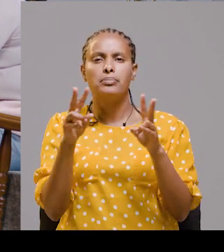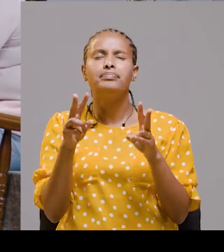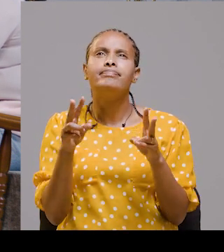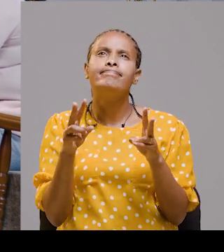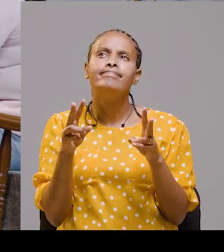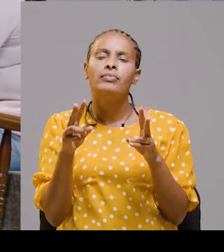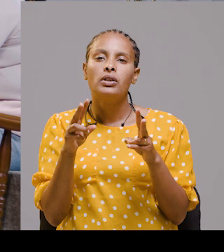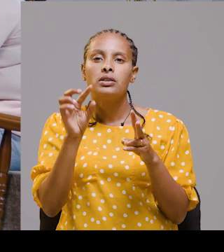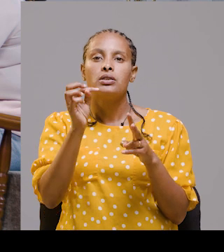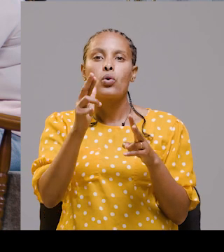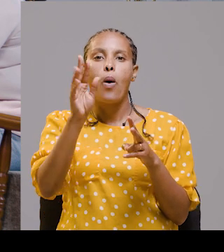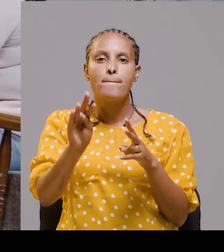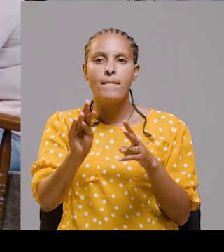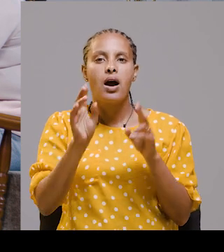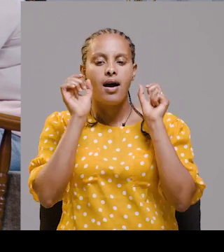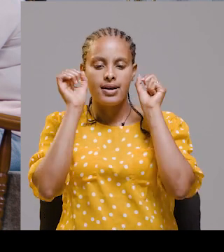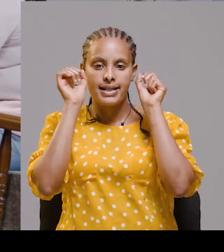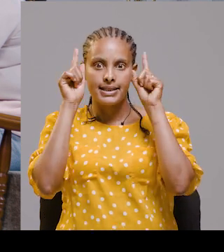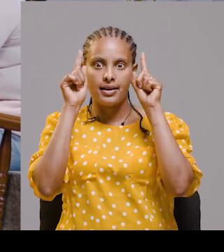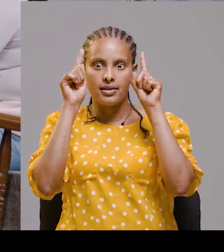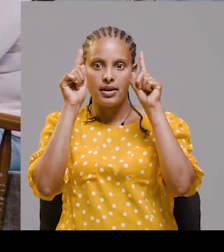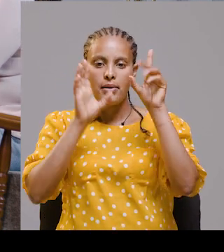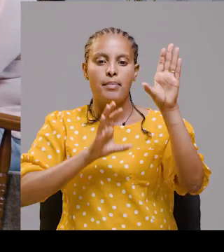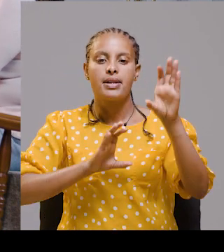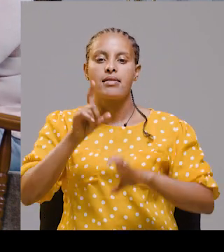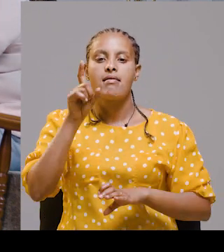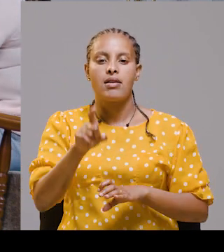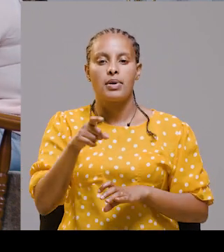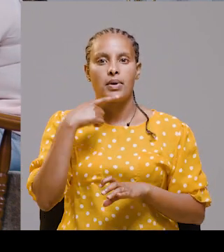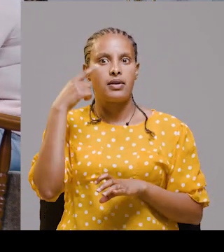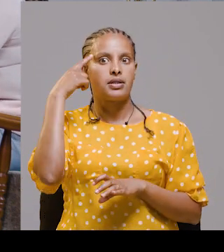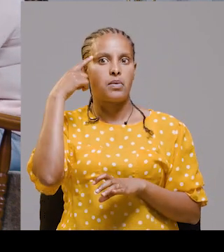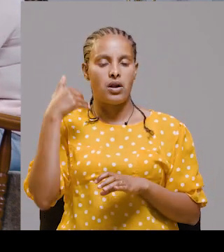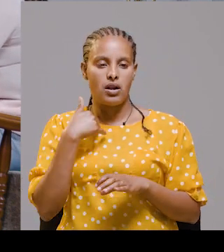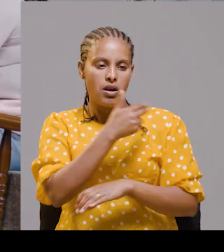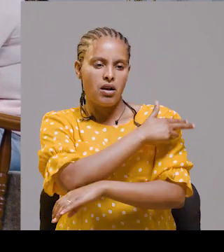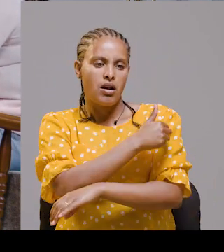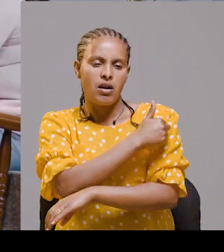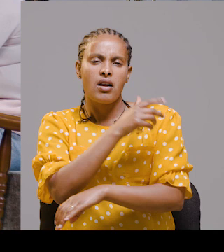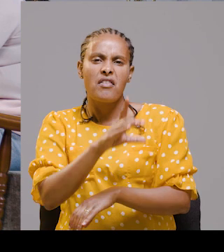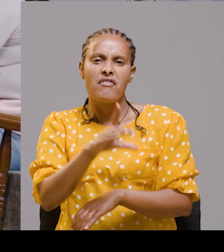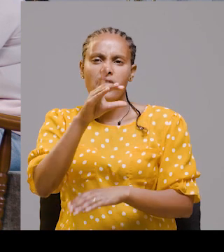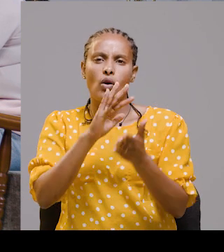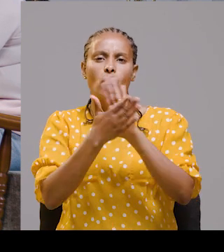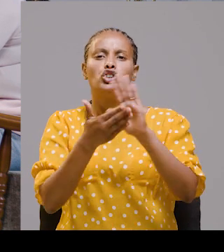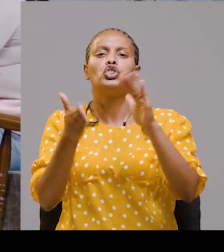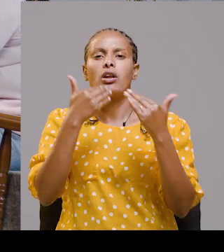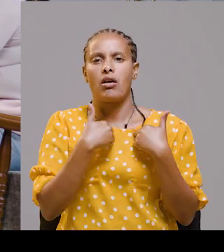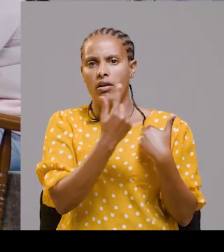እንግዲህ ትሮማ አንደርስታንድ ይደረጋል ብለን እናስብበት ቦታ ላይ ራሱ በጣም ከፍተኛ የሆነ ችግር